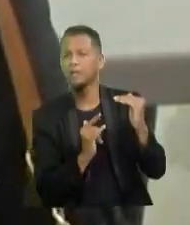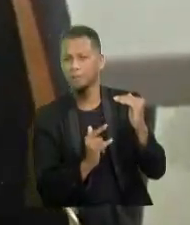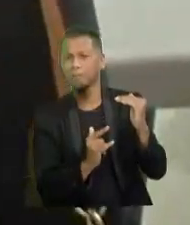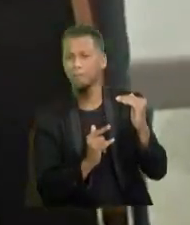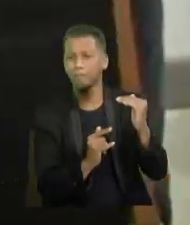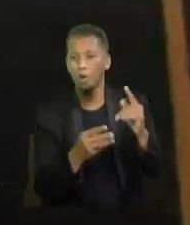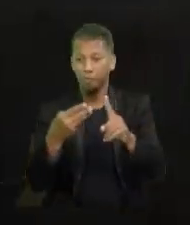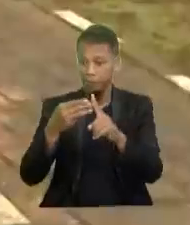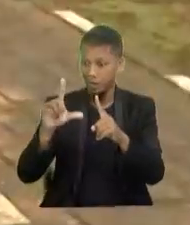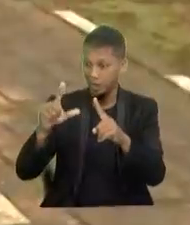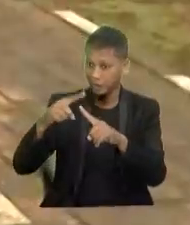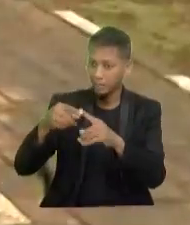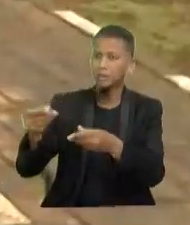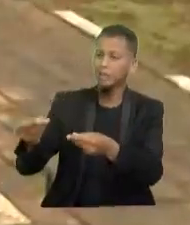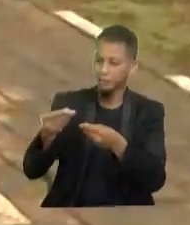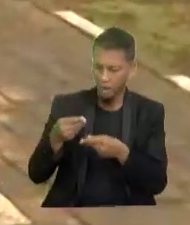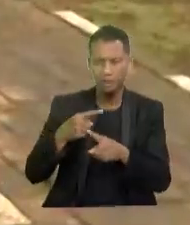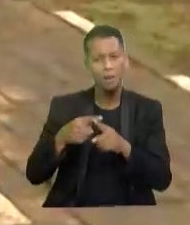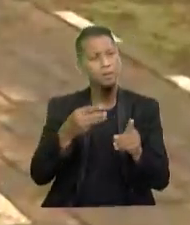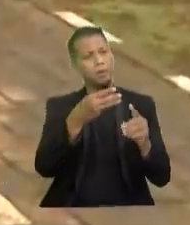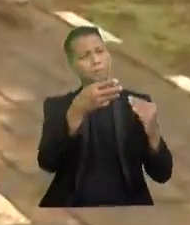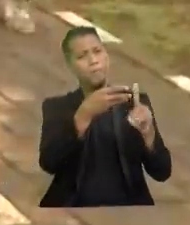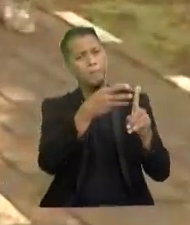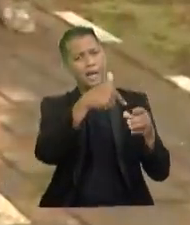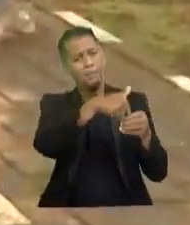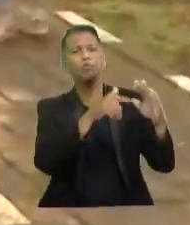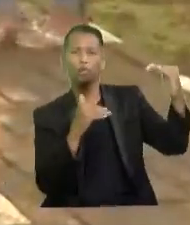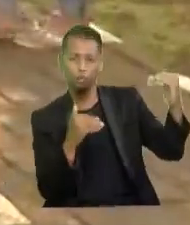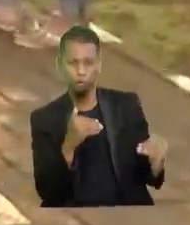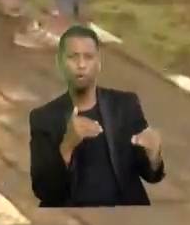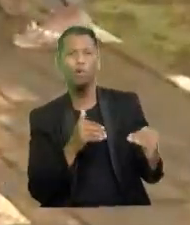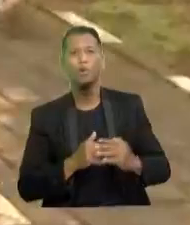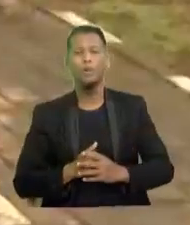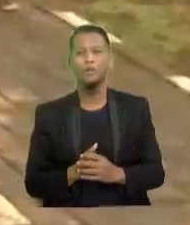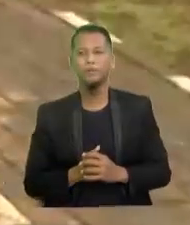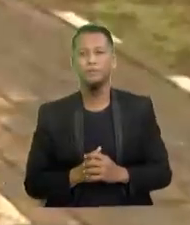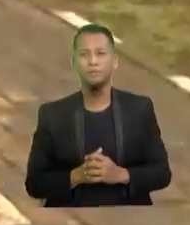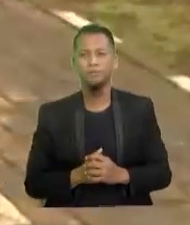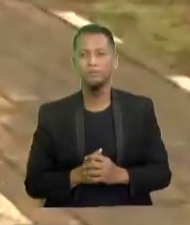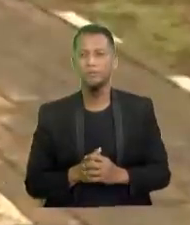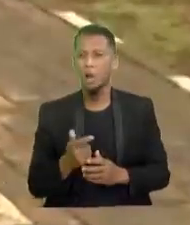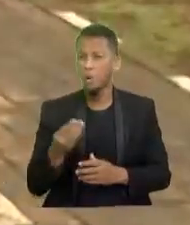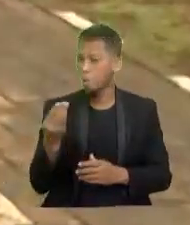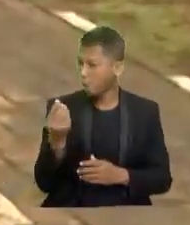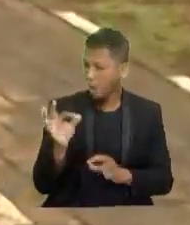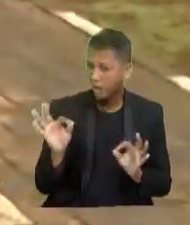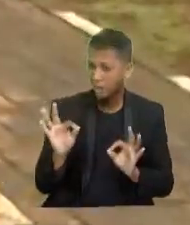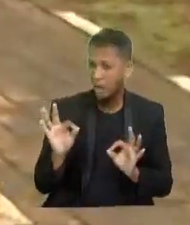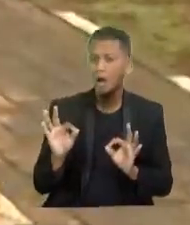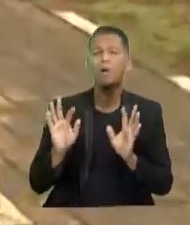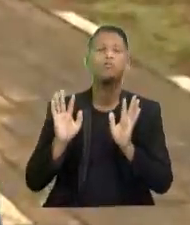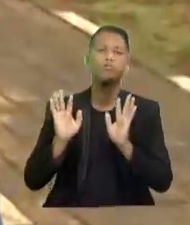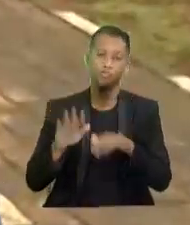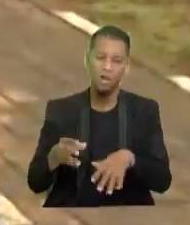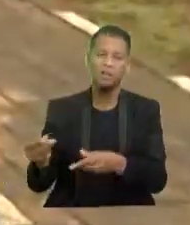stabil. Gitu, jadi kita nggak punya apa-apa, ya udah kita syukurin aja dapat segini juga. Kita mau bilang